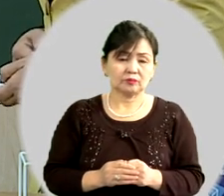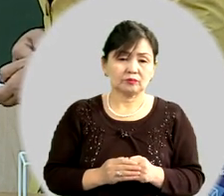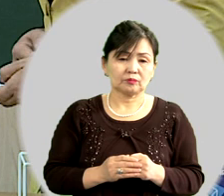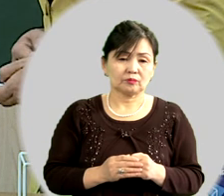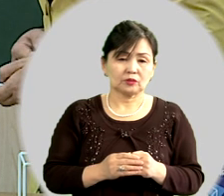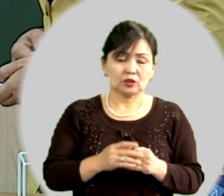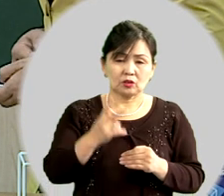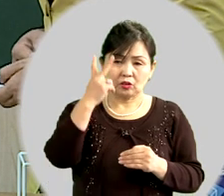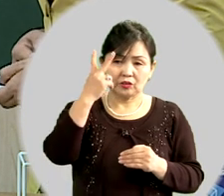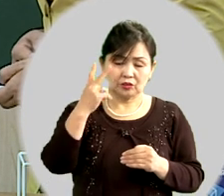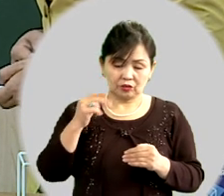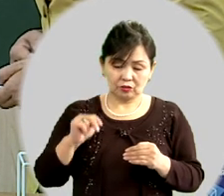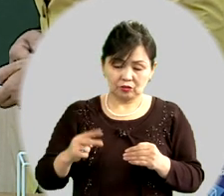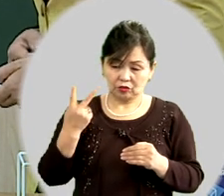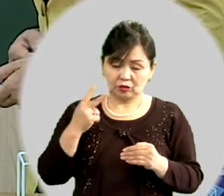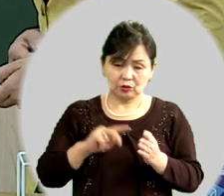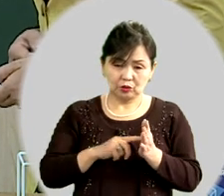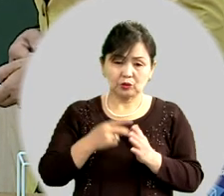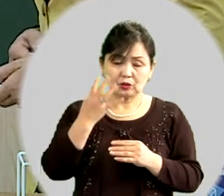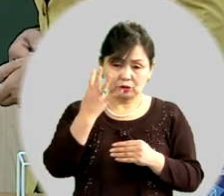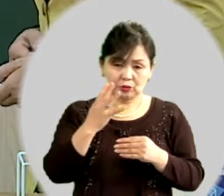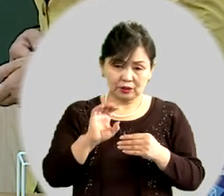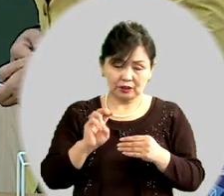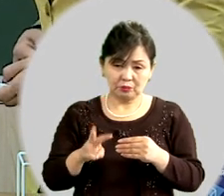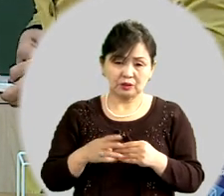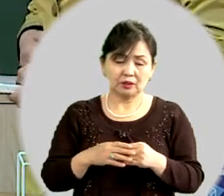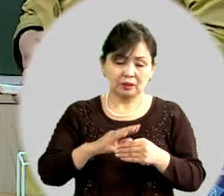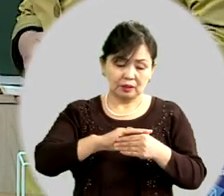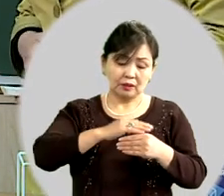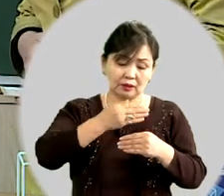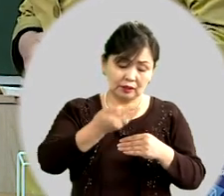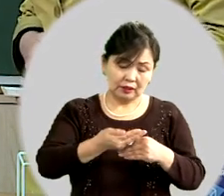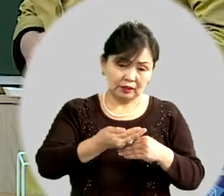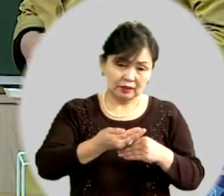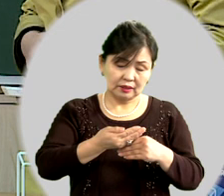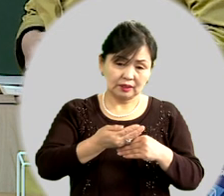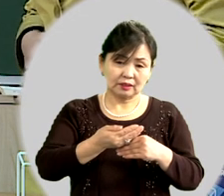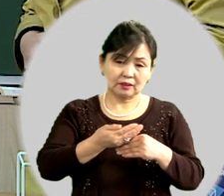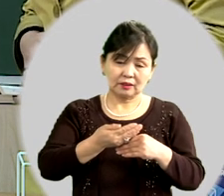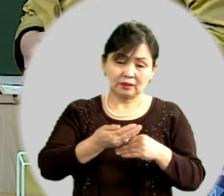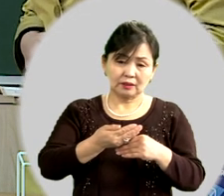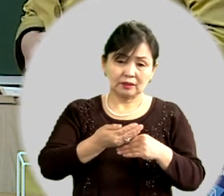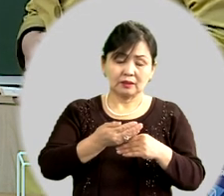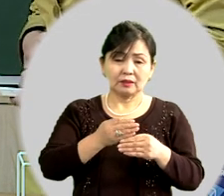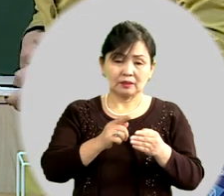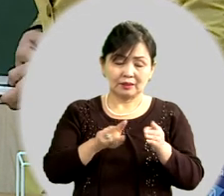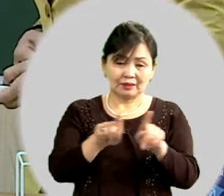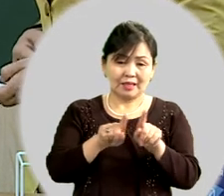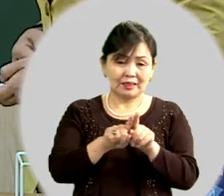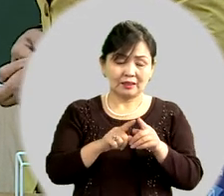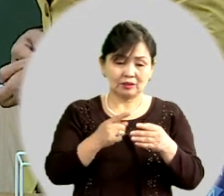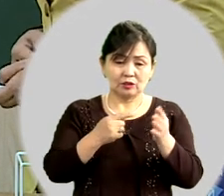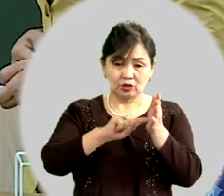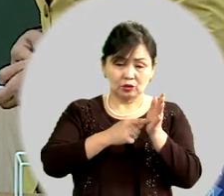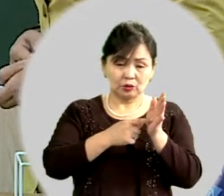За, 2-2-ийн 4 см квадрат. Тэгвэл дэлгэсийн талбай нь яг үүнтэй адил 6 квадрат байгаа учраас